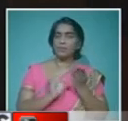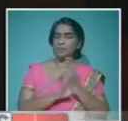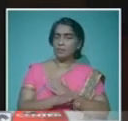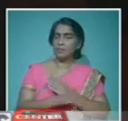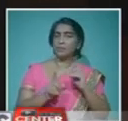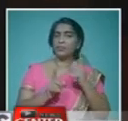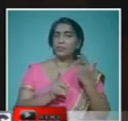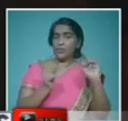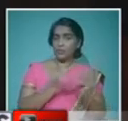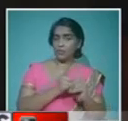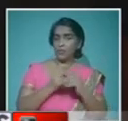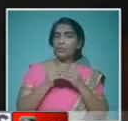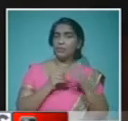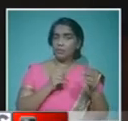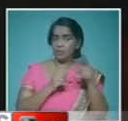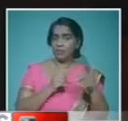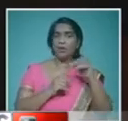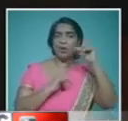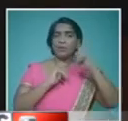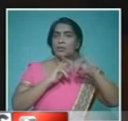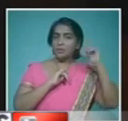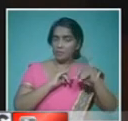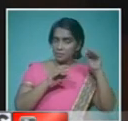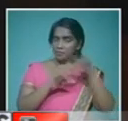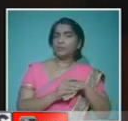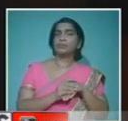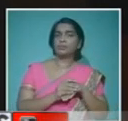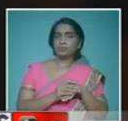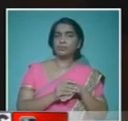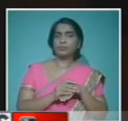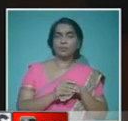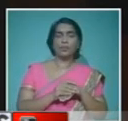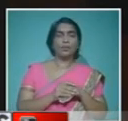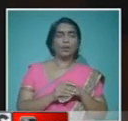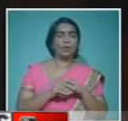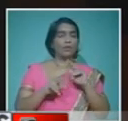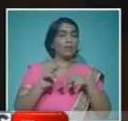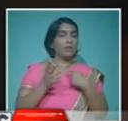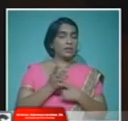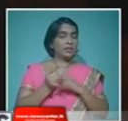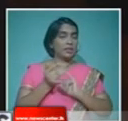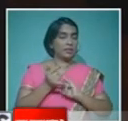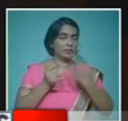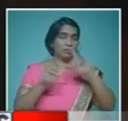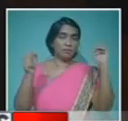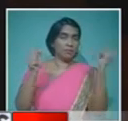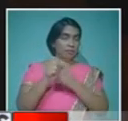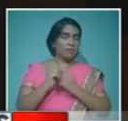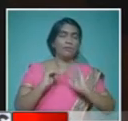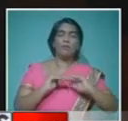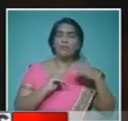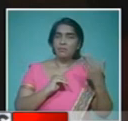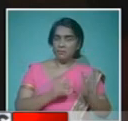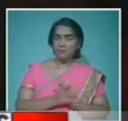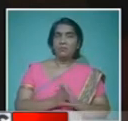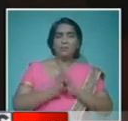භීෂණ සමයේදී කොළඹ විශ්වවිද්‍යාලය තුල මහාචාර්ය ස්ටැන්ලි විජේසුන්දර මරා දැමීමෙන් පසු